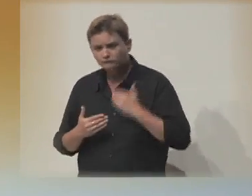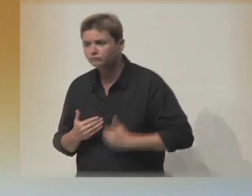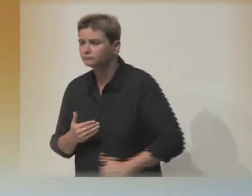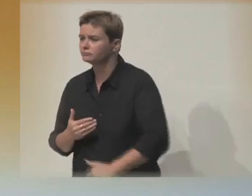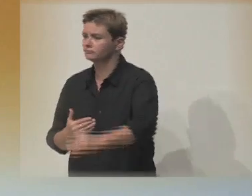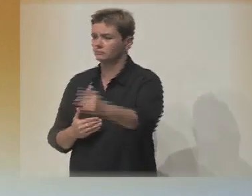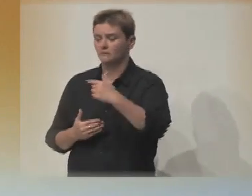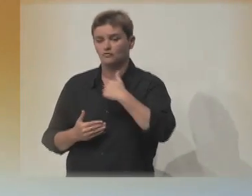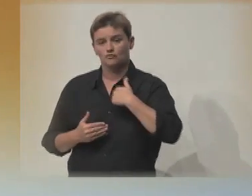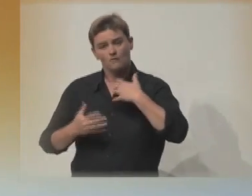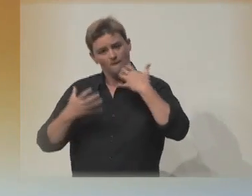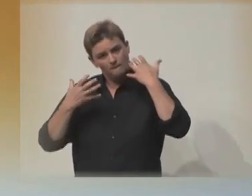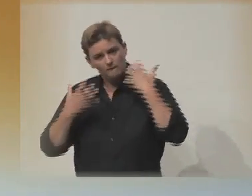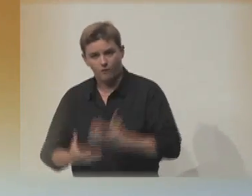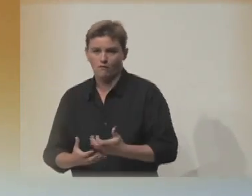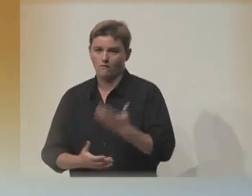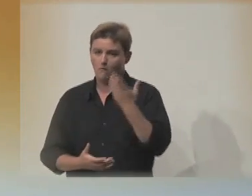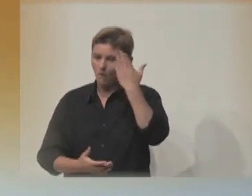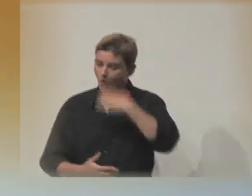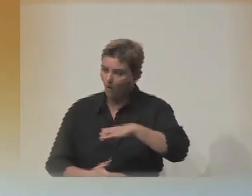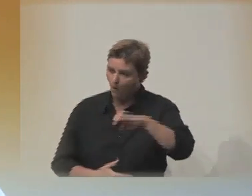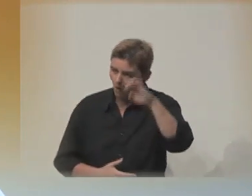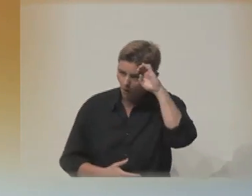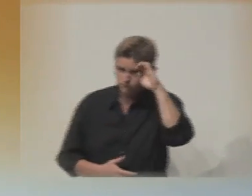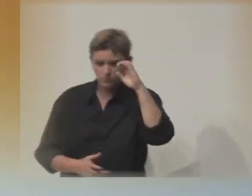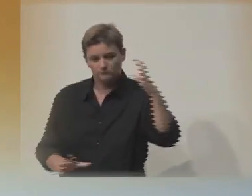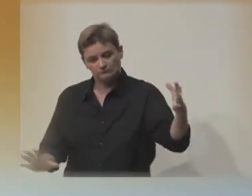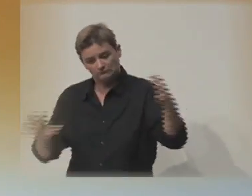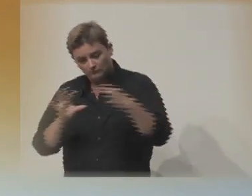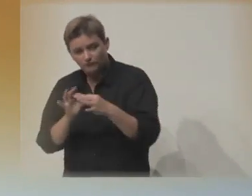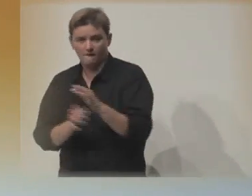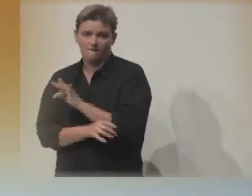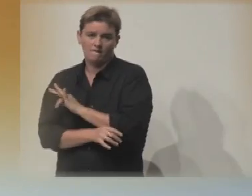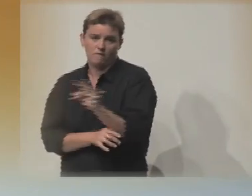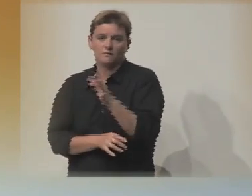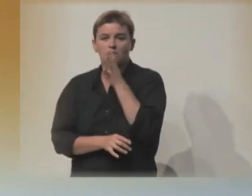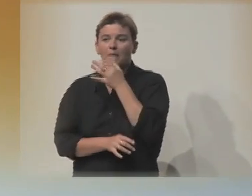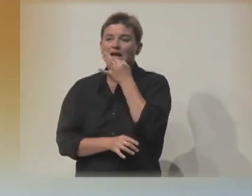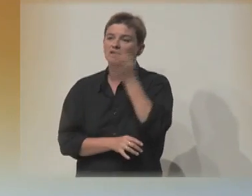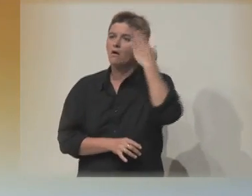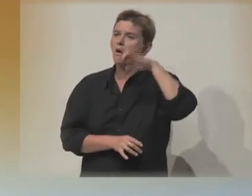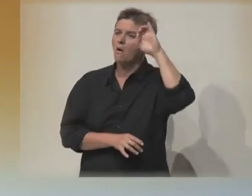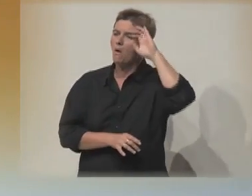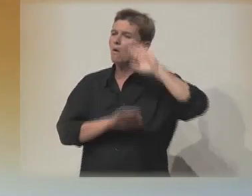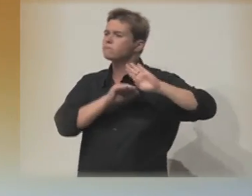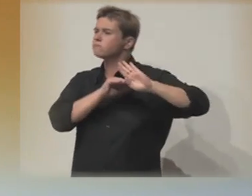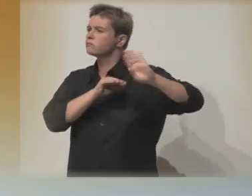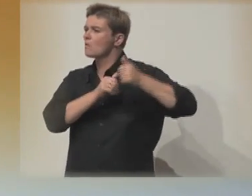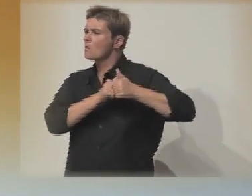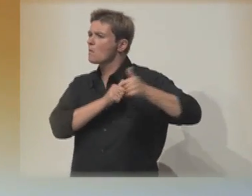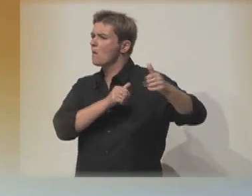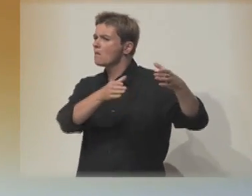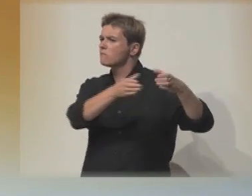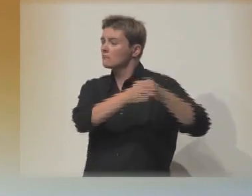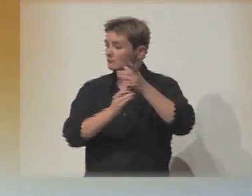temps et à contre-temps, l'Europe, ça ne se fait plus, ça ne se fera plus sans les citoyens